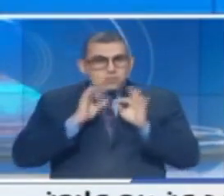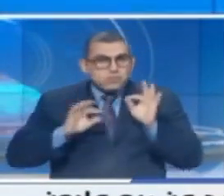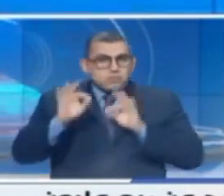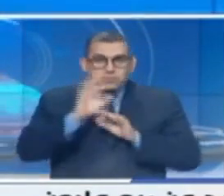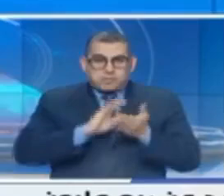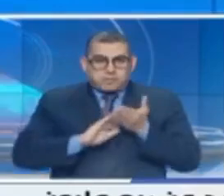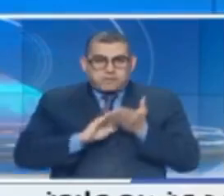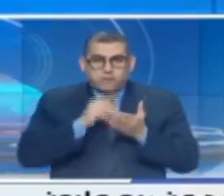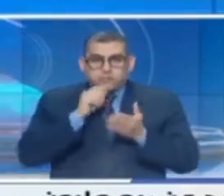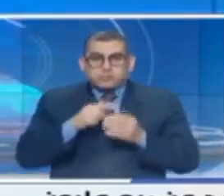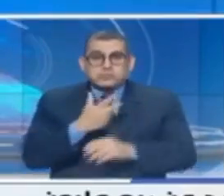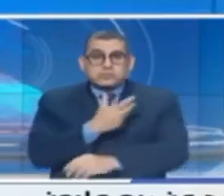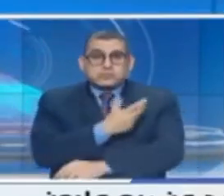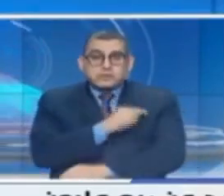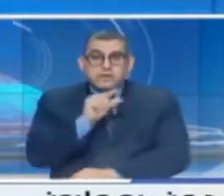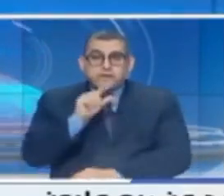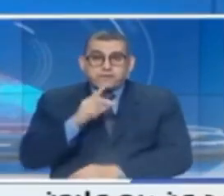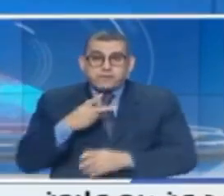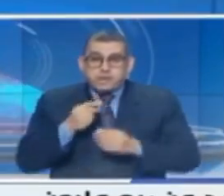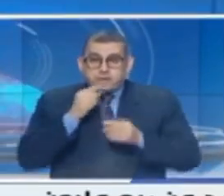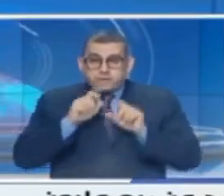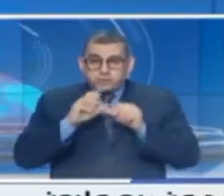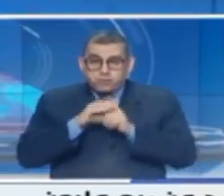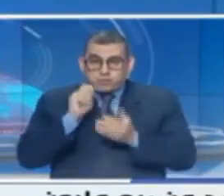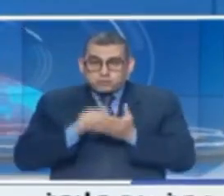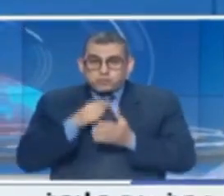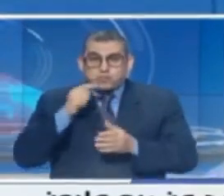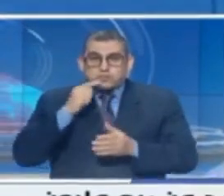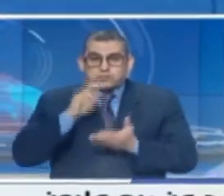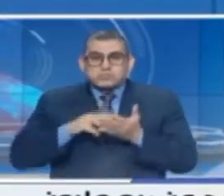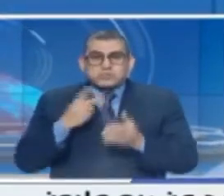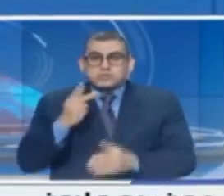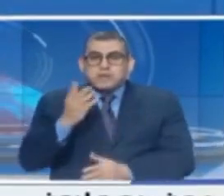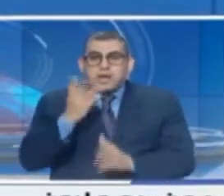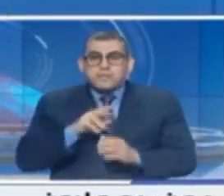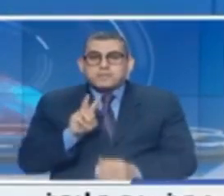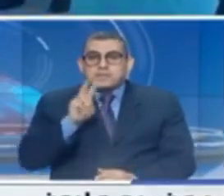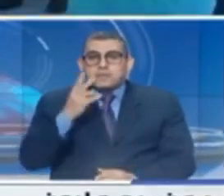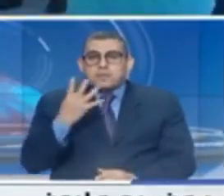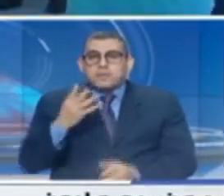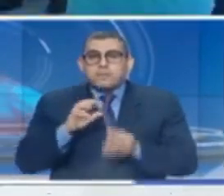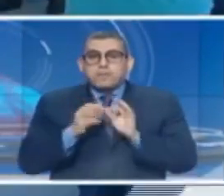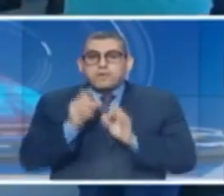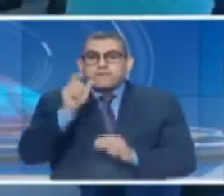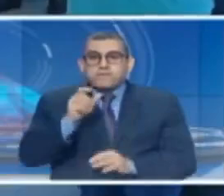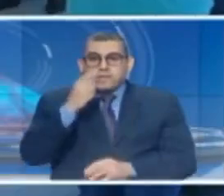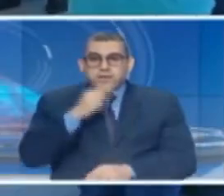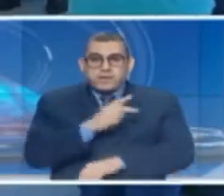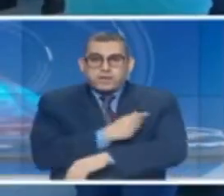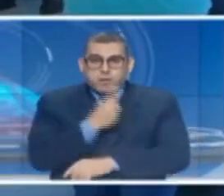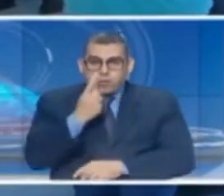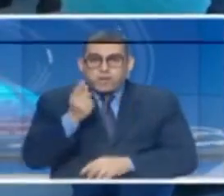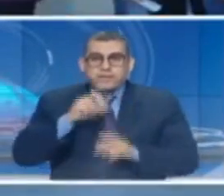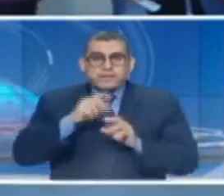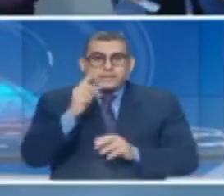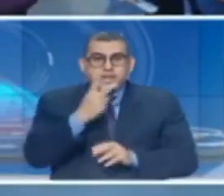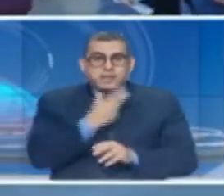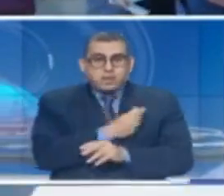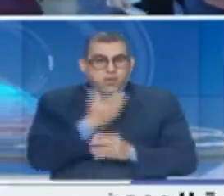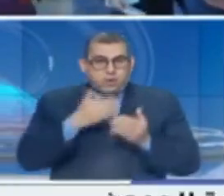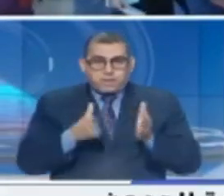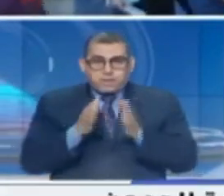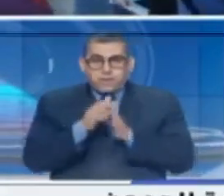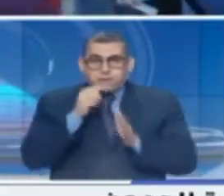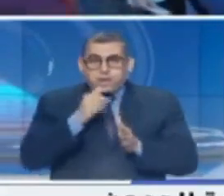التطعيمات باللقاحات المضادة لكورونا، أكدت الوزارة أنه تم تطعيم 47 مليون مواطن بالجرعتين الأولى والثانية فضلا عن